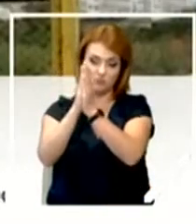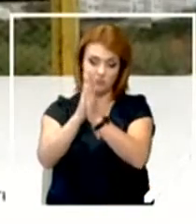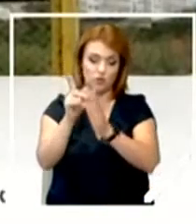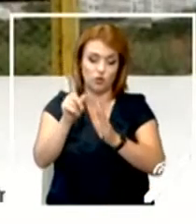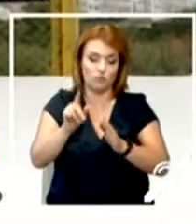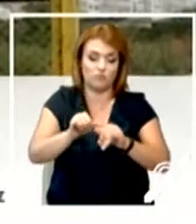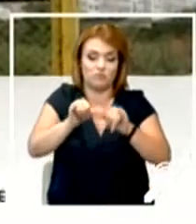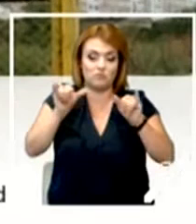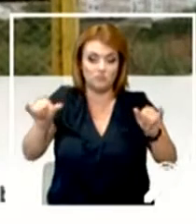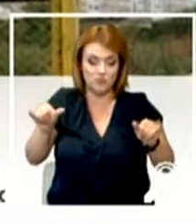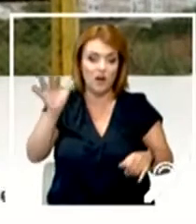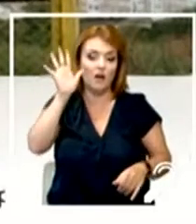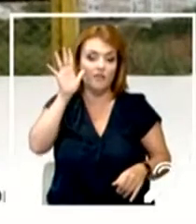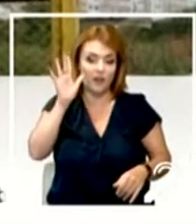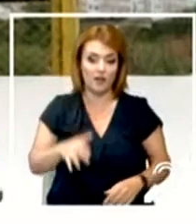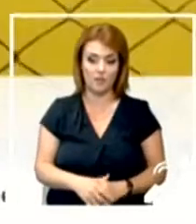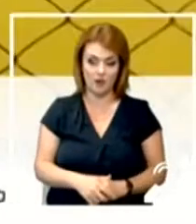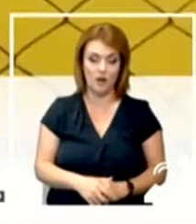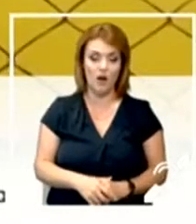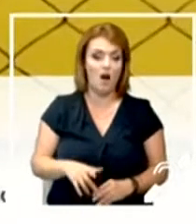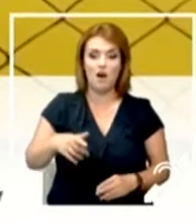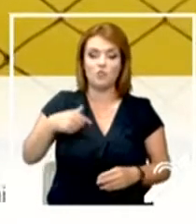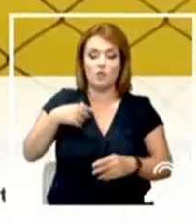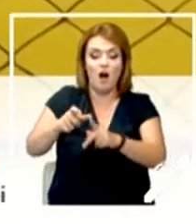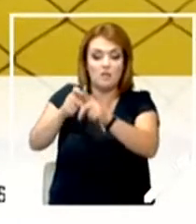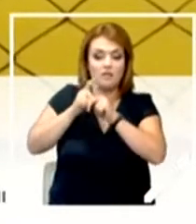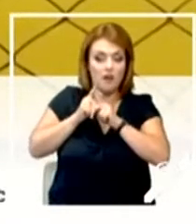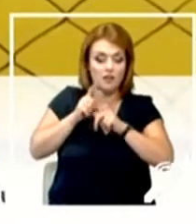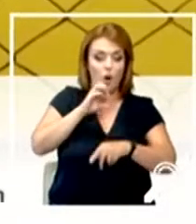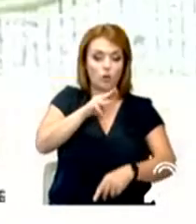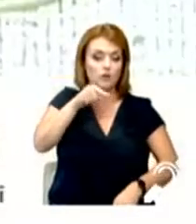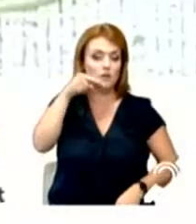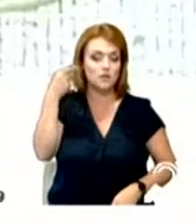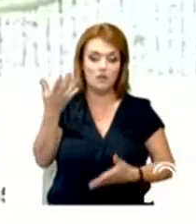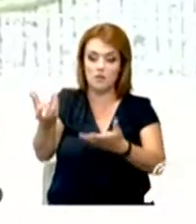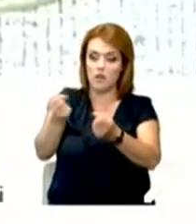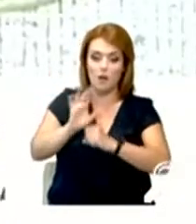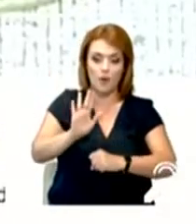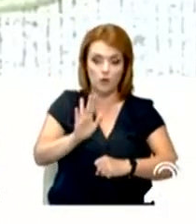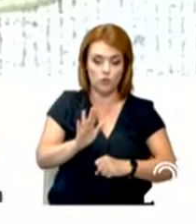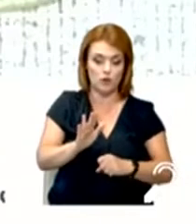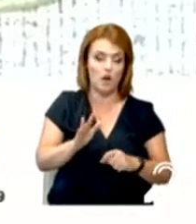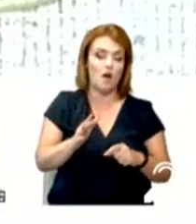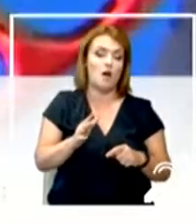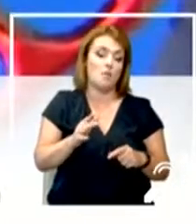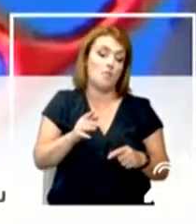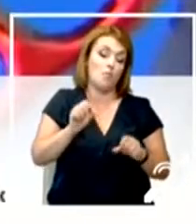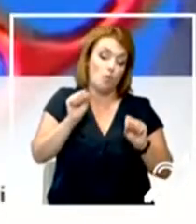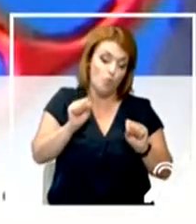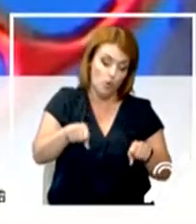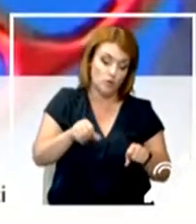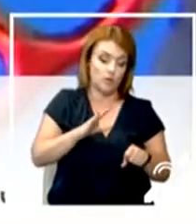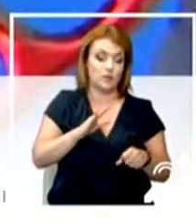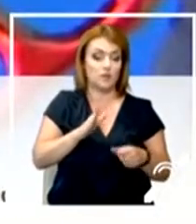termenului de plată pentru august, dar nu a primit niciun răspuns. Expertul economic Viorel Gârbu susține că există riscuri clare ca Gazprom